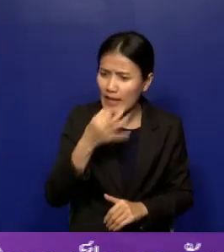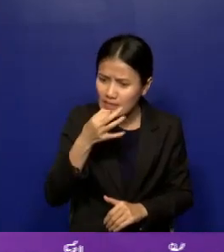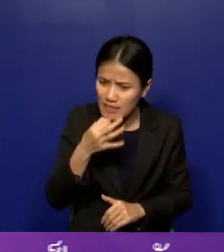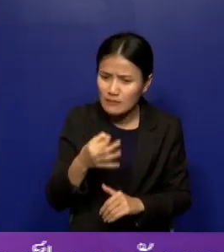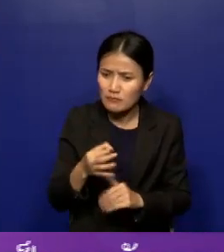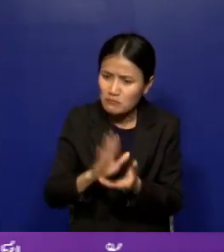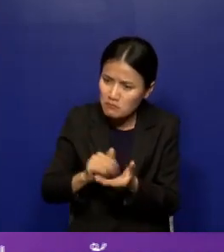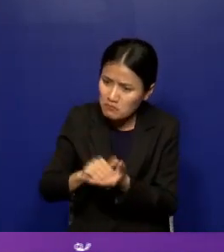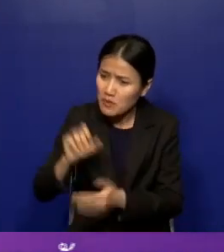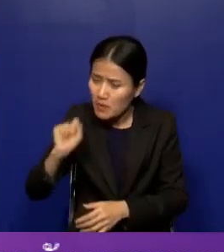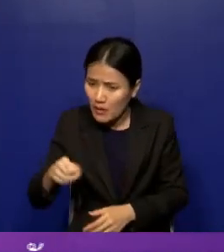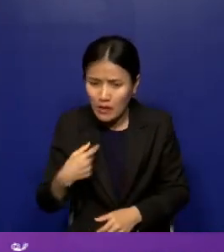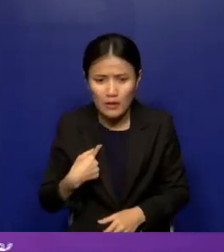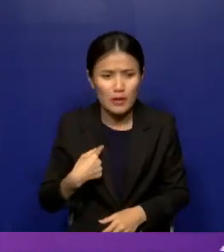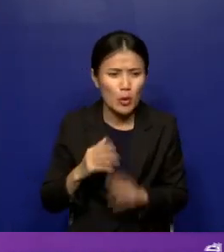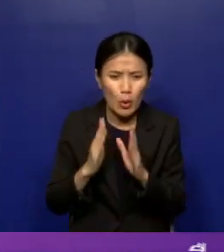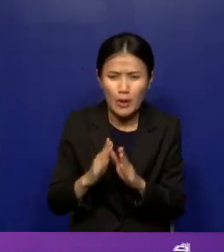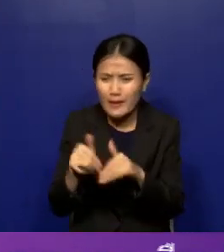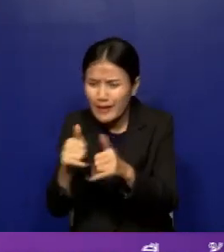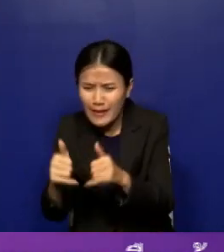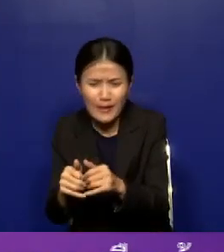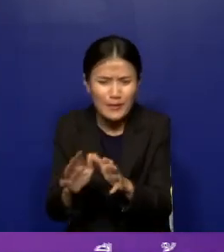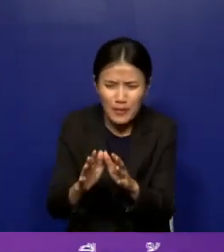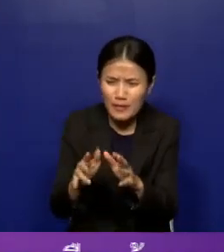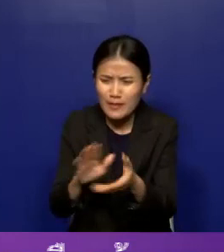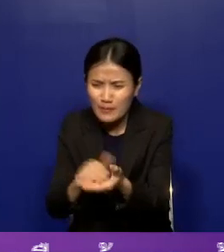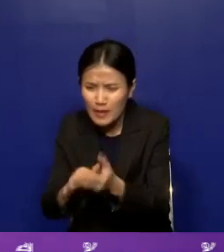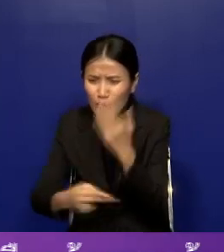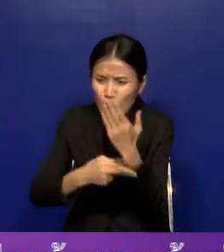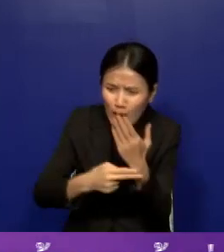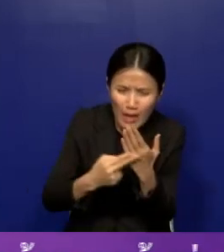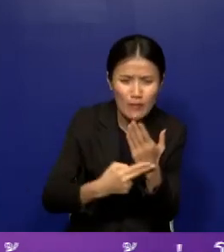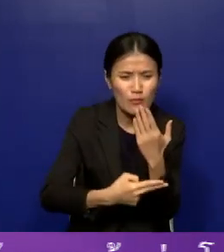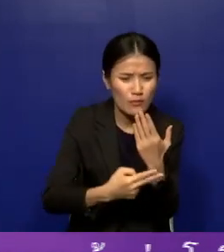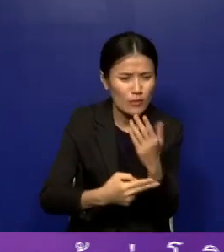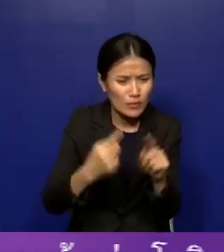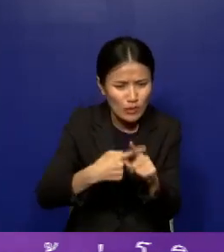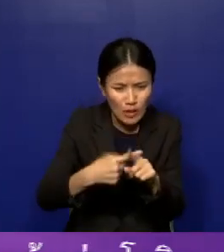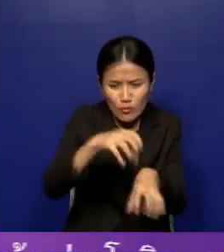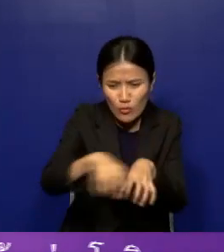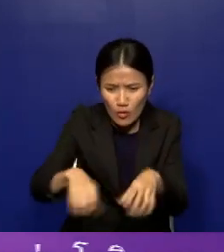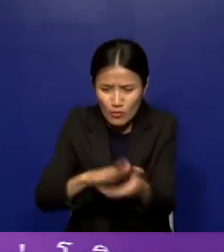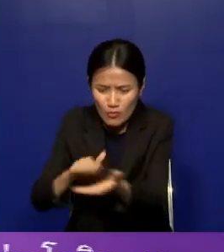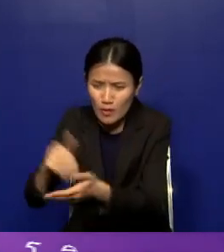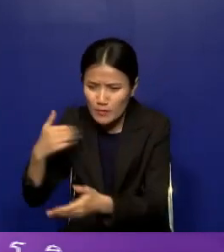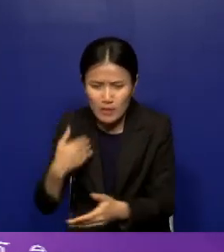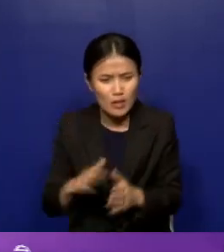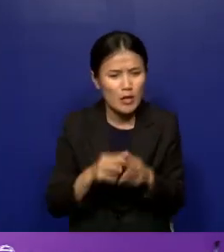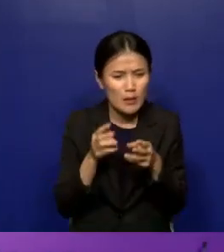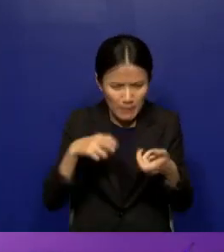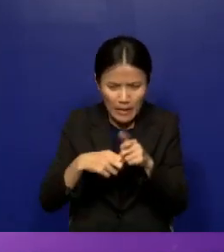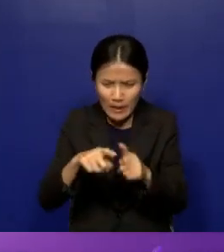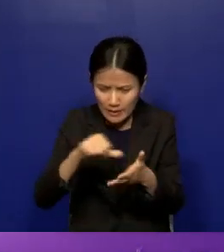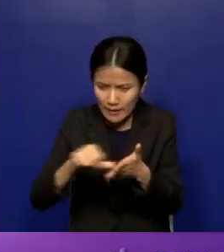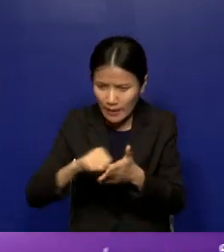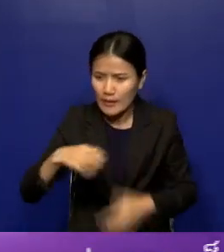ายย่อยเล่นกันไม่กี่คนเล่นตามโรงแรมตามรีสอร์ทมันต้องแก้ปัญหาตรงนี้ให้ได้ว่าทำไงคนไทยเนี่ยจะลดในเรื่องเหล่านี้เพราะฉะนั้นก็ต้